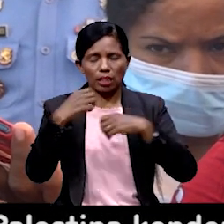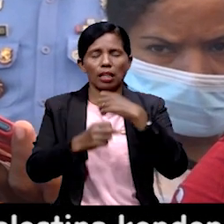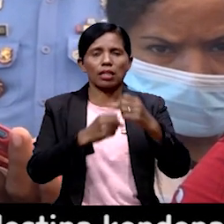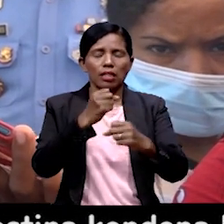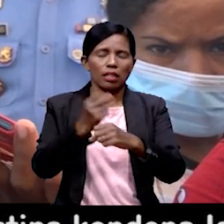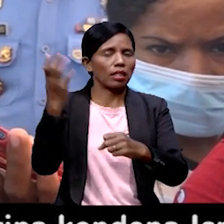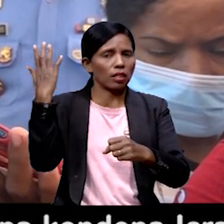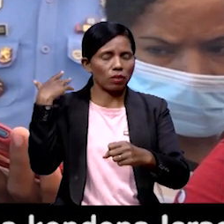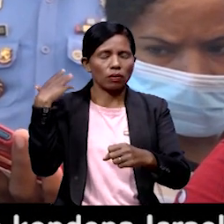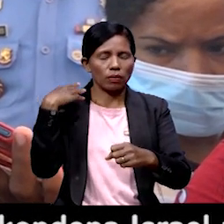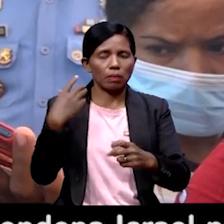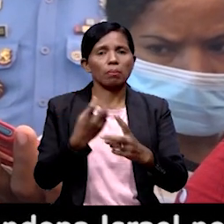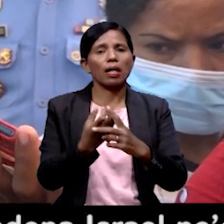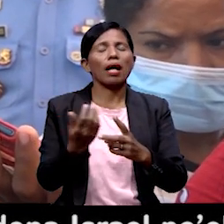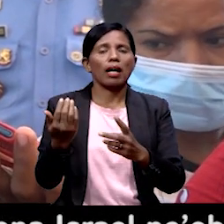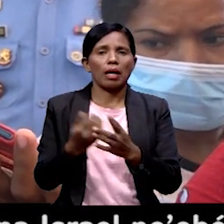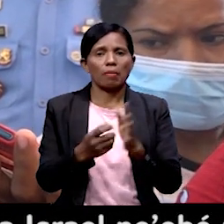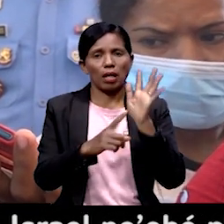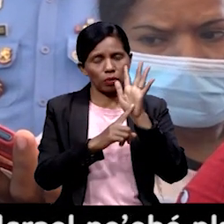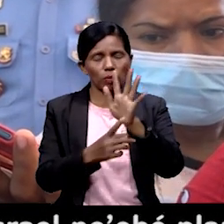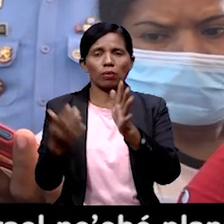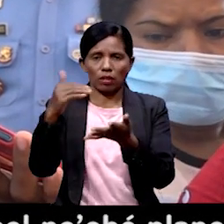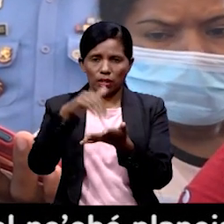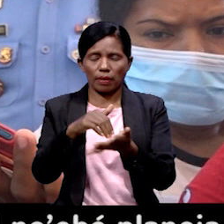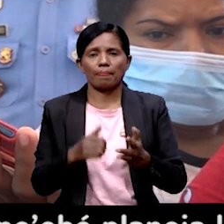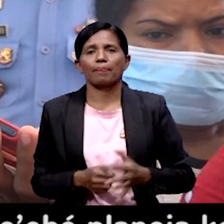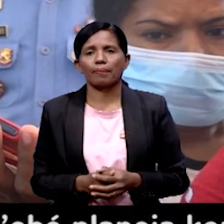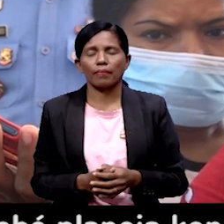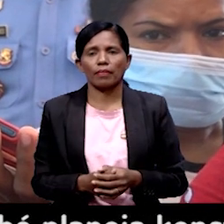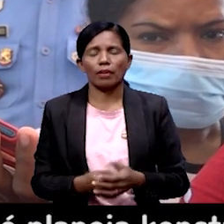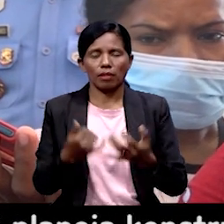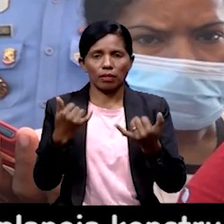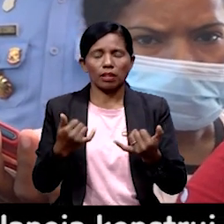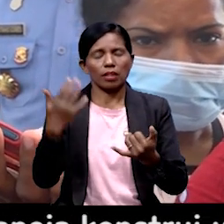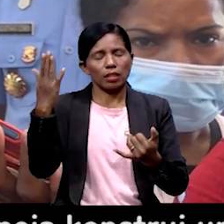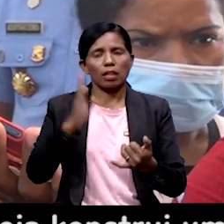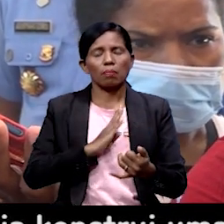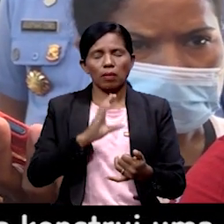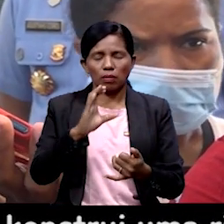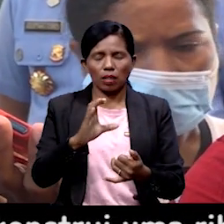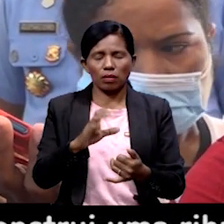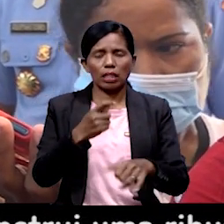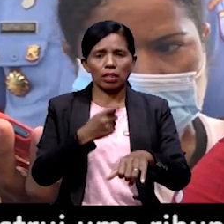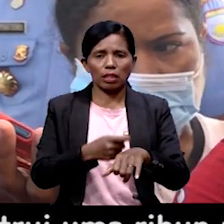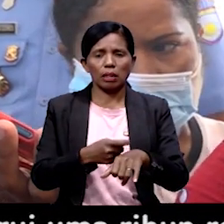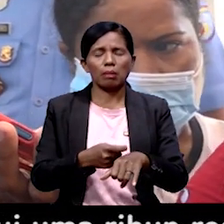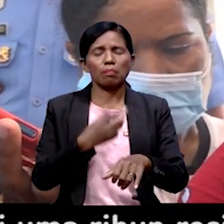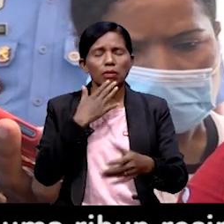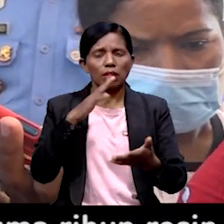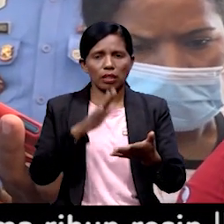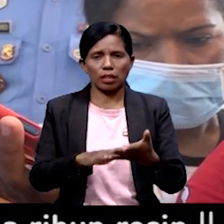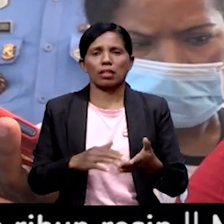kelapat agora share minta halo quando antes dili tadi ya nih bau kau situ sang lah dia emak hotu dan oh bau kau nih sana